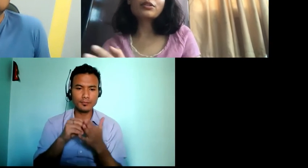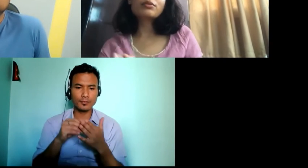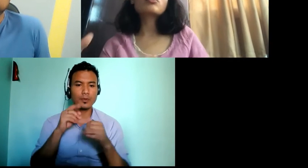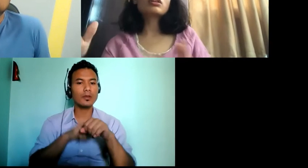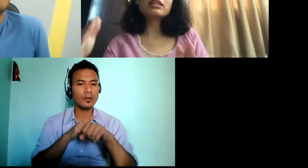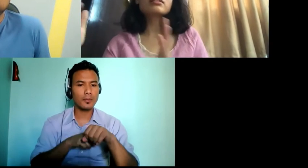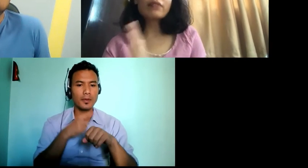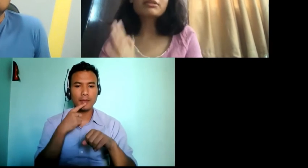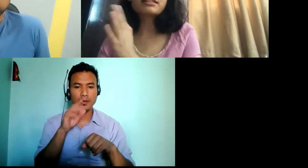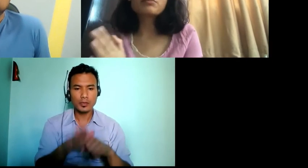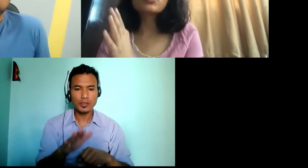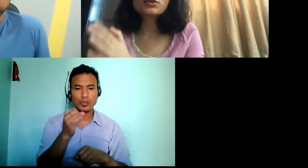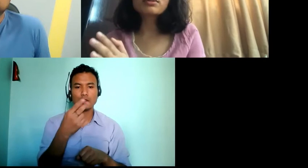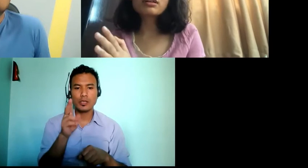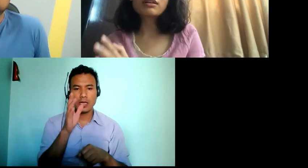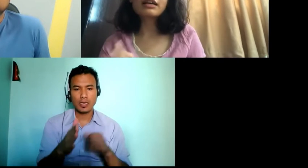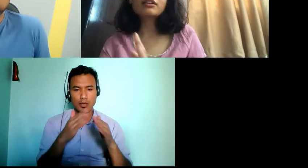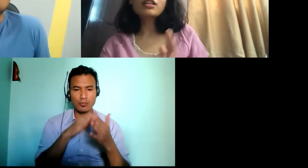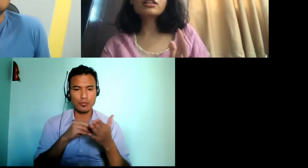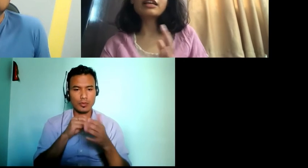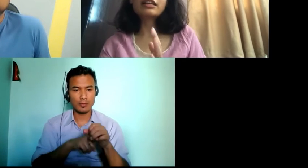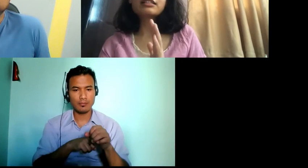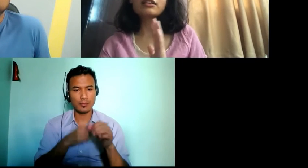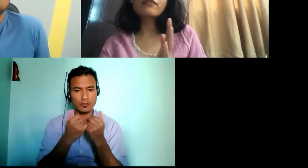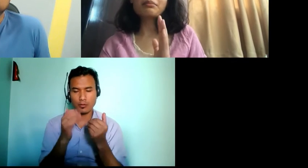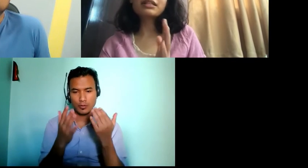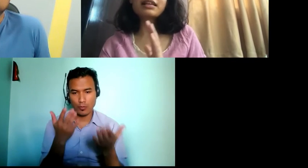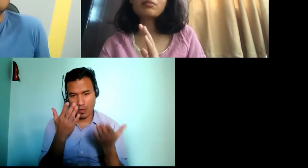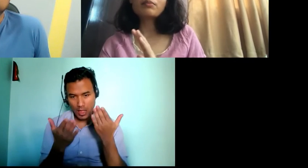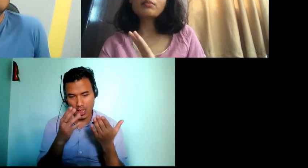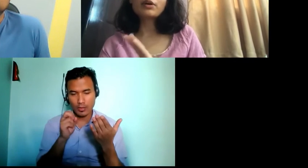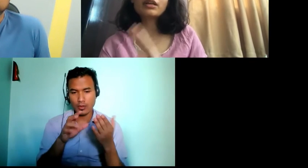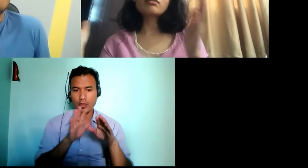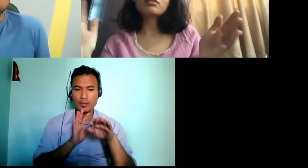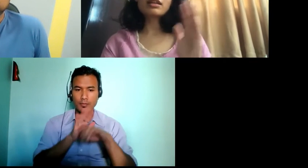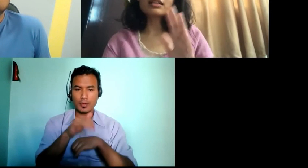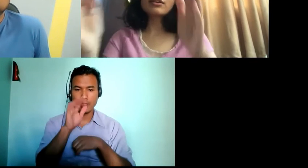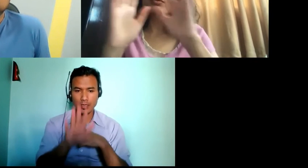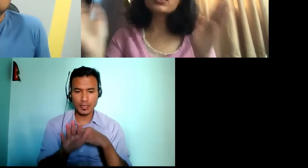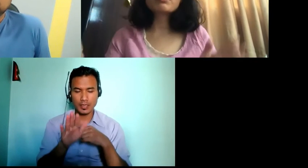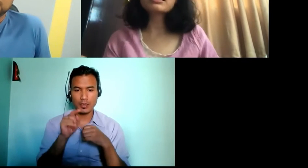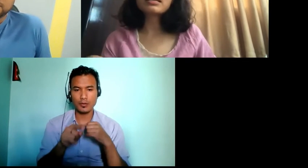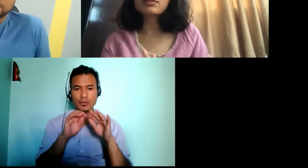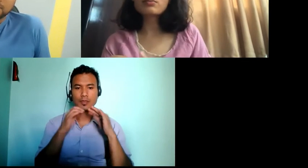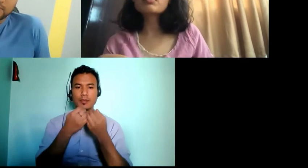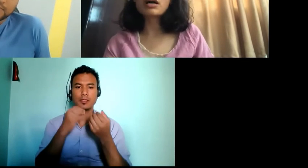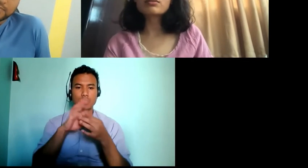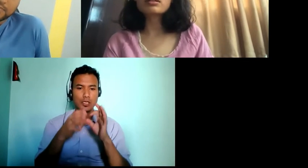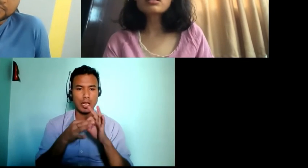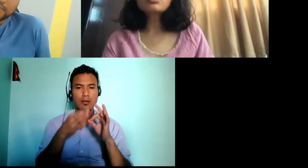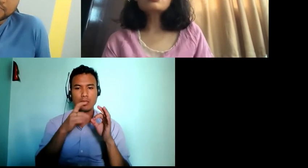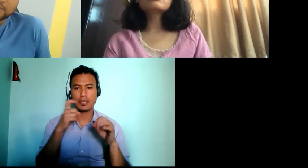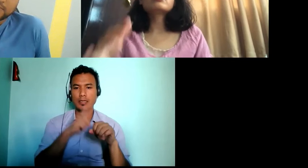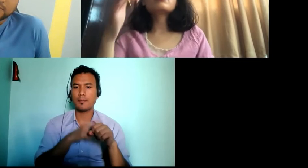भनेर जुन अब कतिले त फ्यामिली टाइम गर्नुहुन्छ होला होइन, तर धेरैले चाहिँ फ्यामिली टाइम भनेकै उसको लागि यही सोसियल मिडियै जस्तो पनि भएको